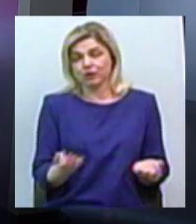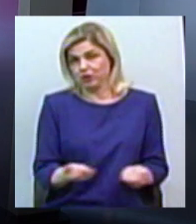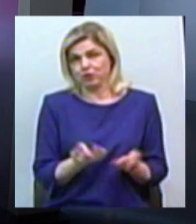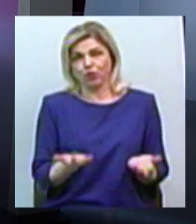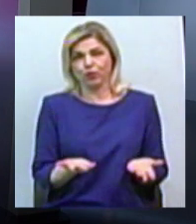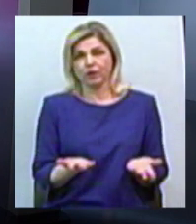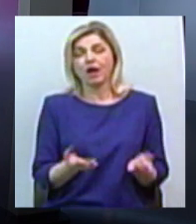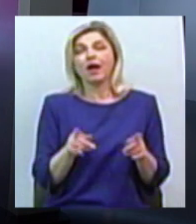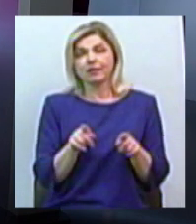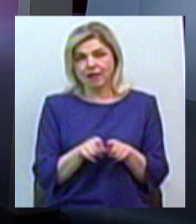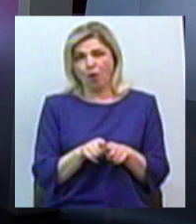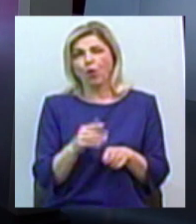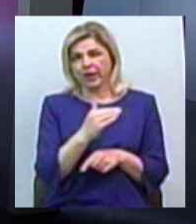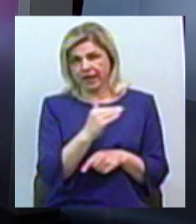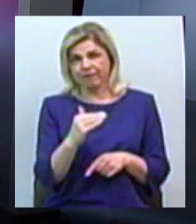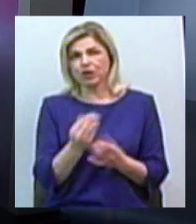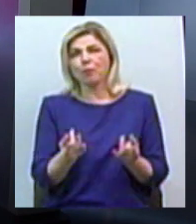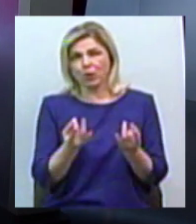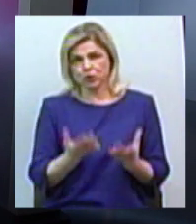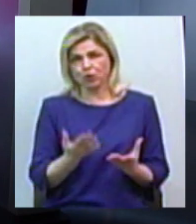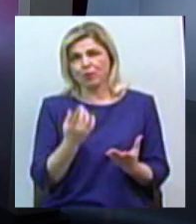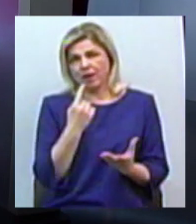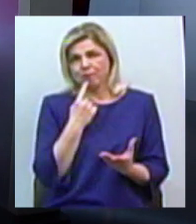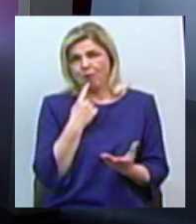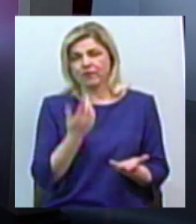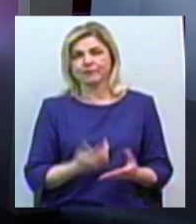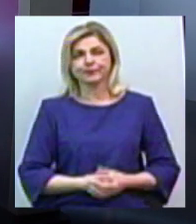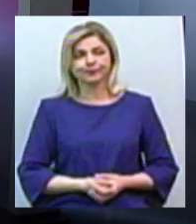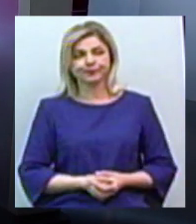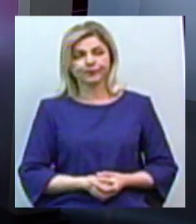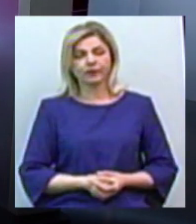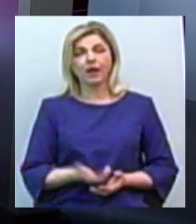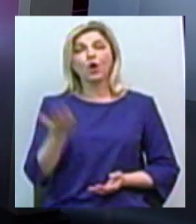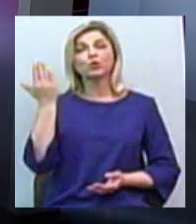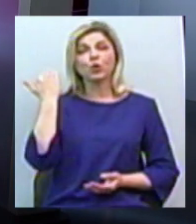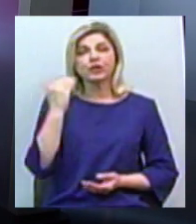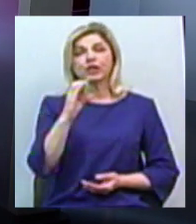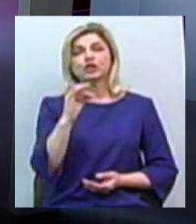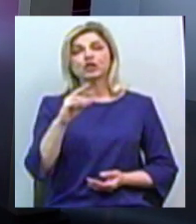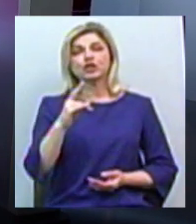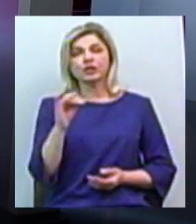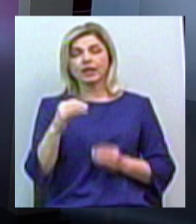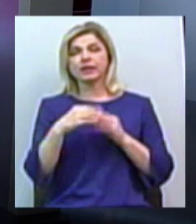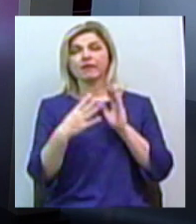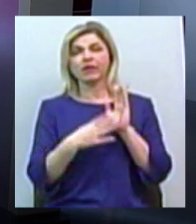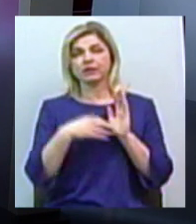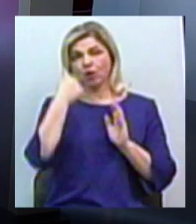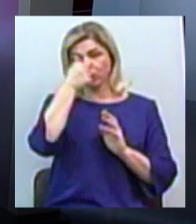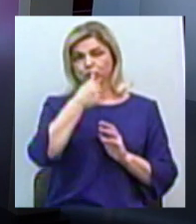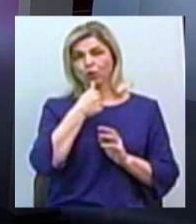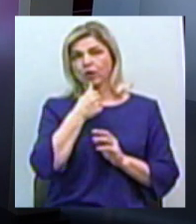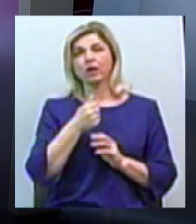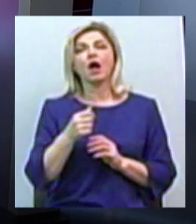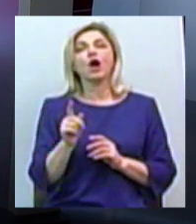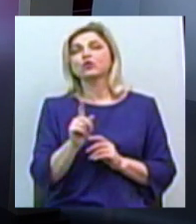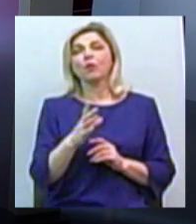Нічого. Ну от на такому, на простому так, буквально прикладі. Тоді, в січні 19-го, які настрої були в Миколаєві, взагалі, що у нас